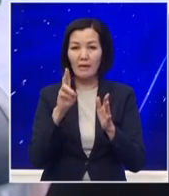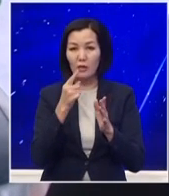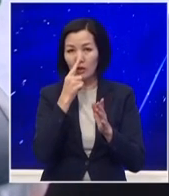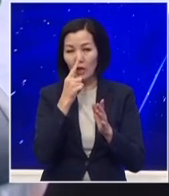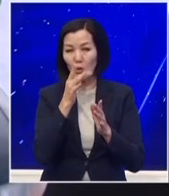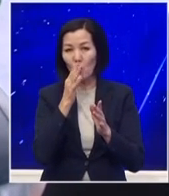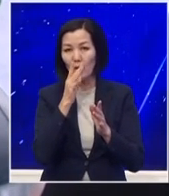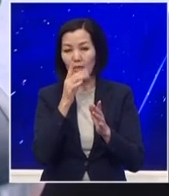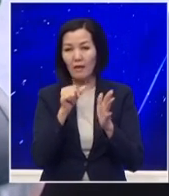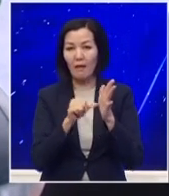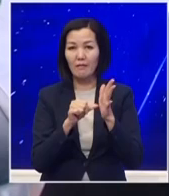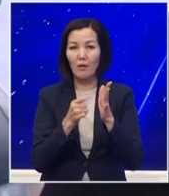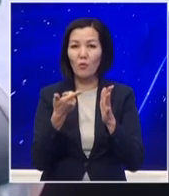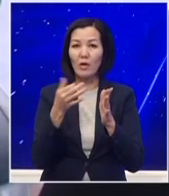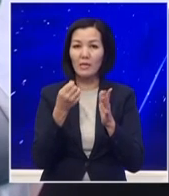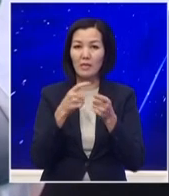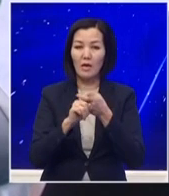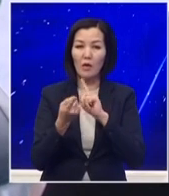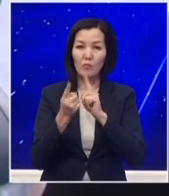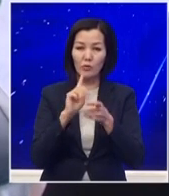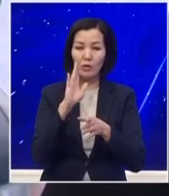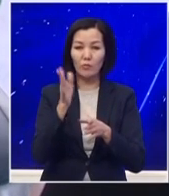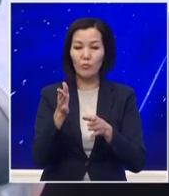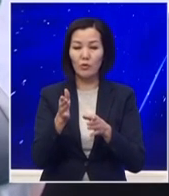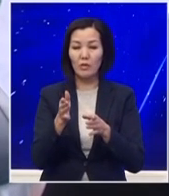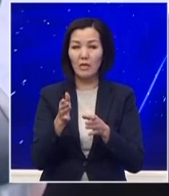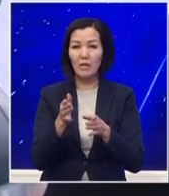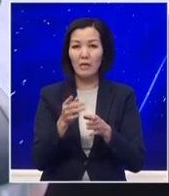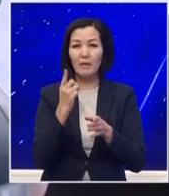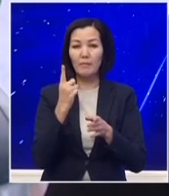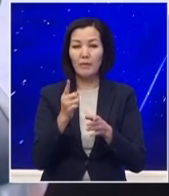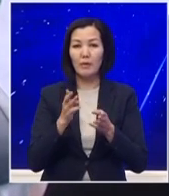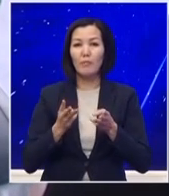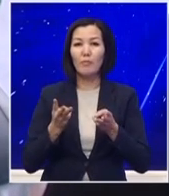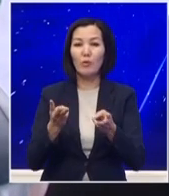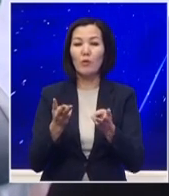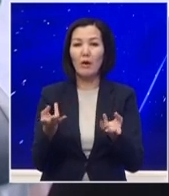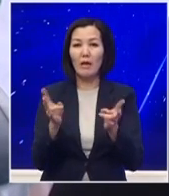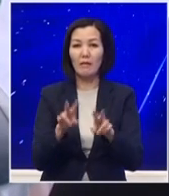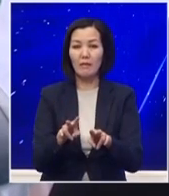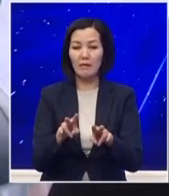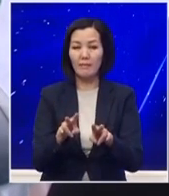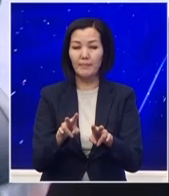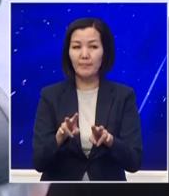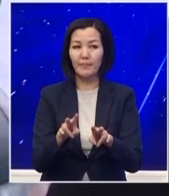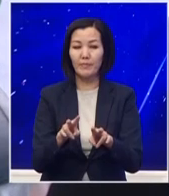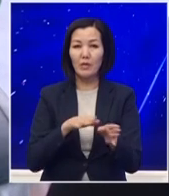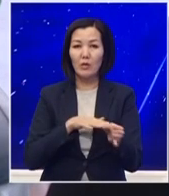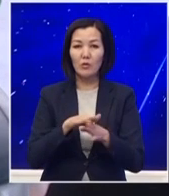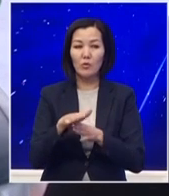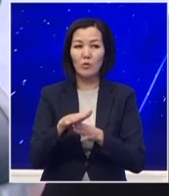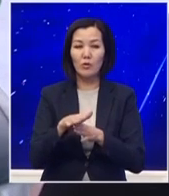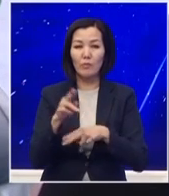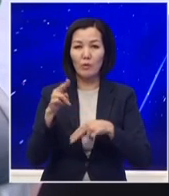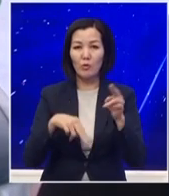арада ол 6-ауы да газға қосылады. Ал енді бір блочный модульді қазандық қалған, оның толығымен құрылыс